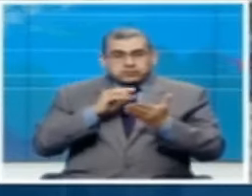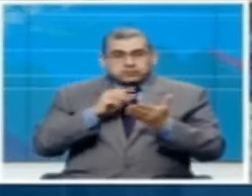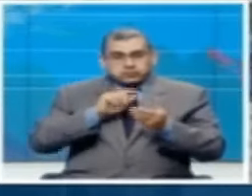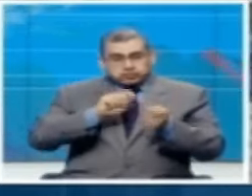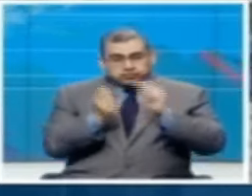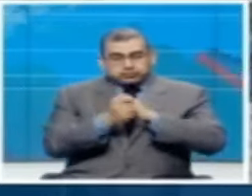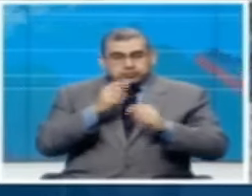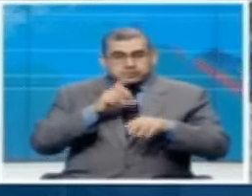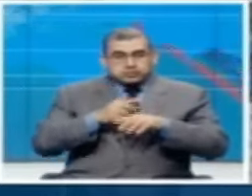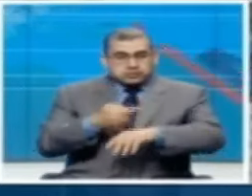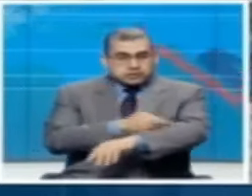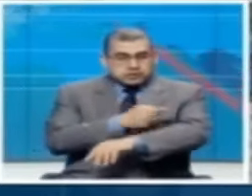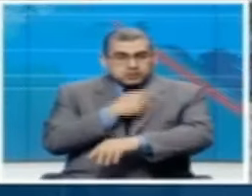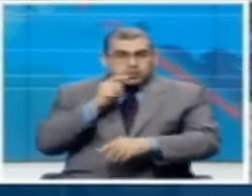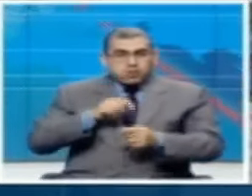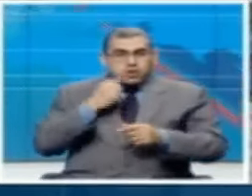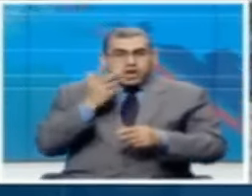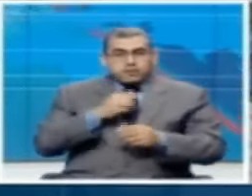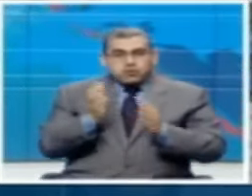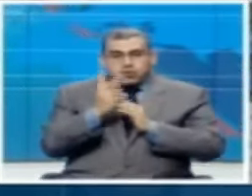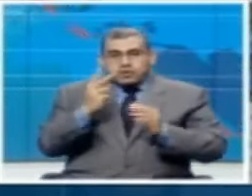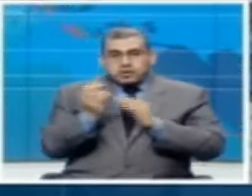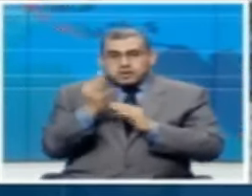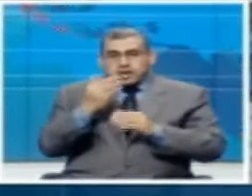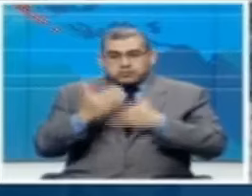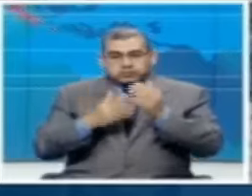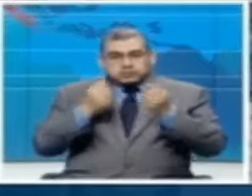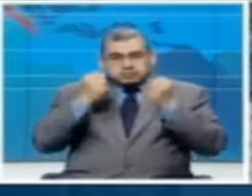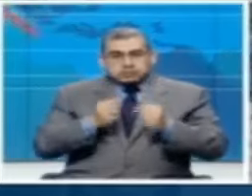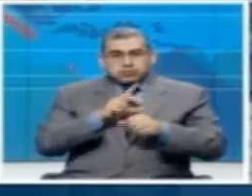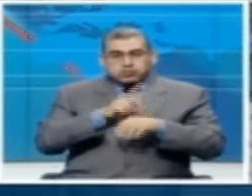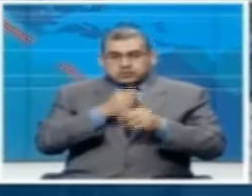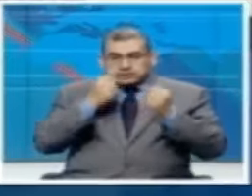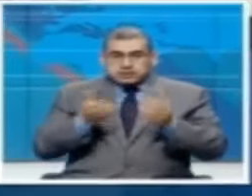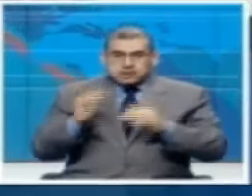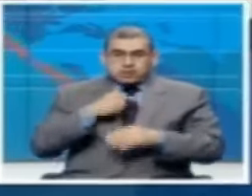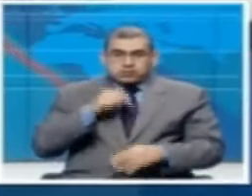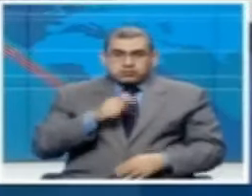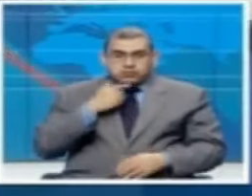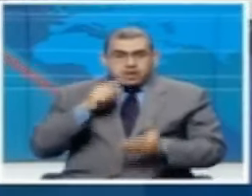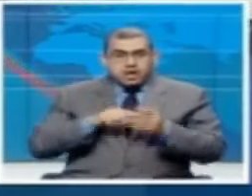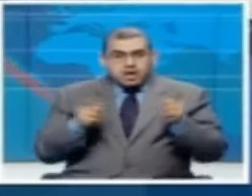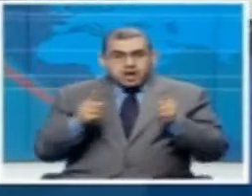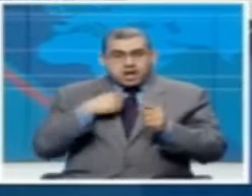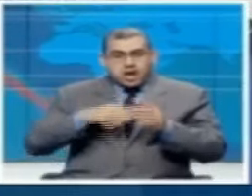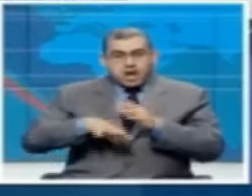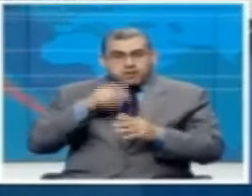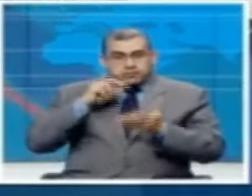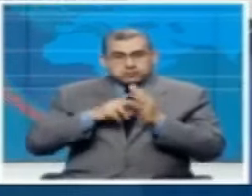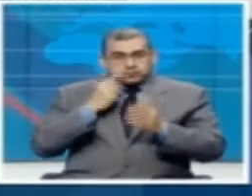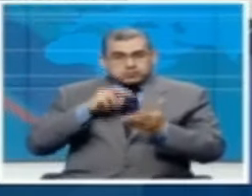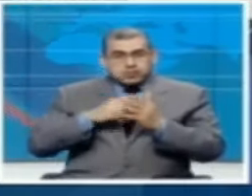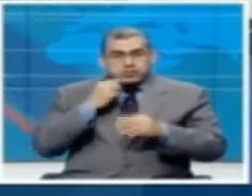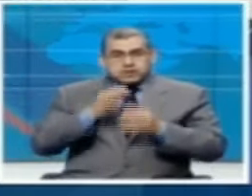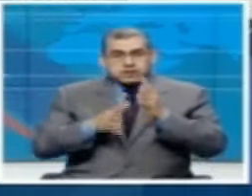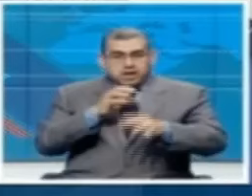الورديه كل يومين ثلاثه واللي بتعمل عبق طبعا اقتصادي كبير جدا على المستشفيات وعلى طيب انا باختصار عامله ضمامه لمعالجه حروق